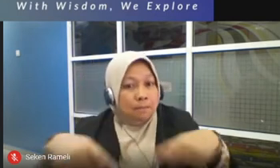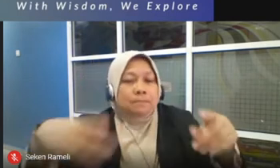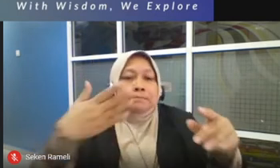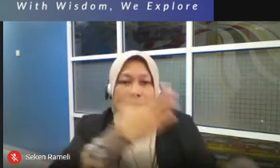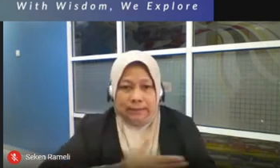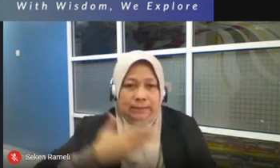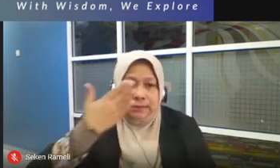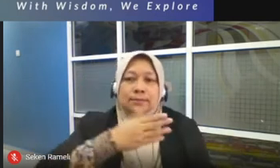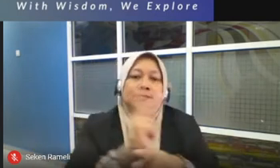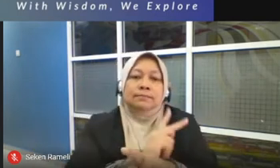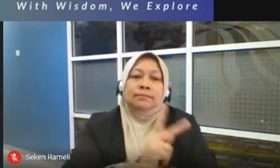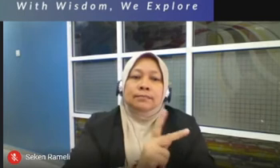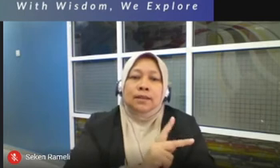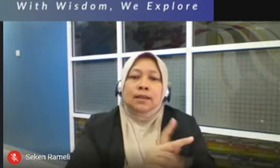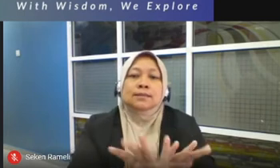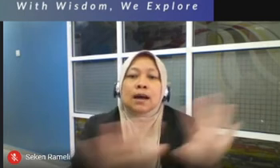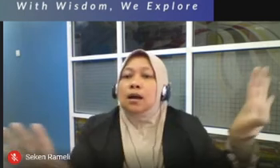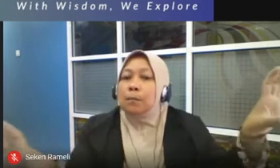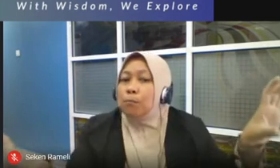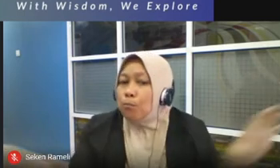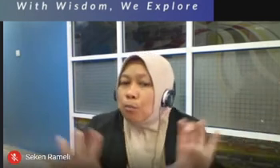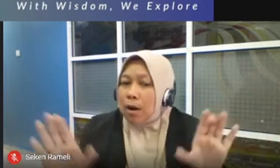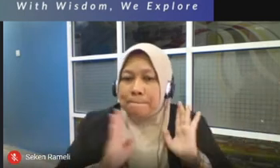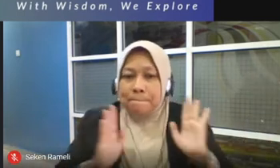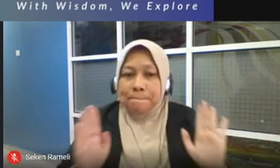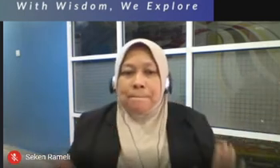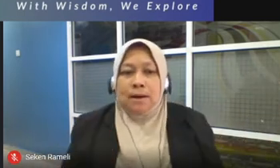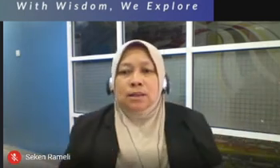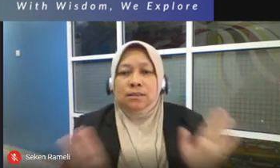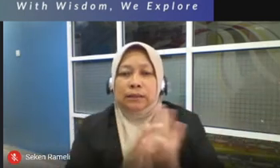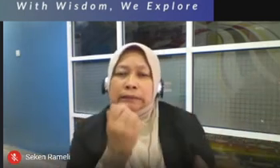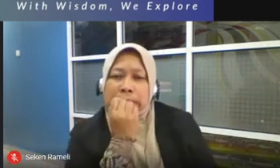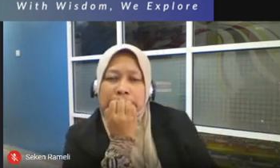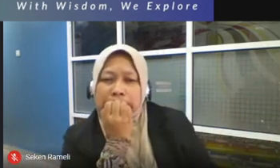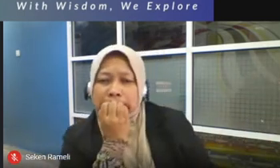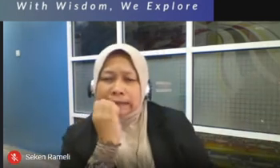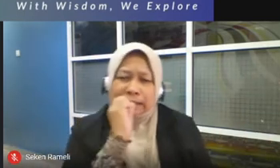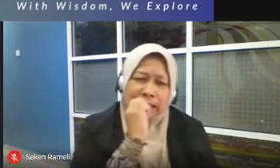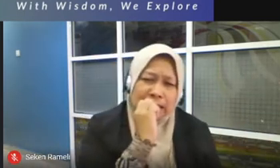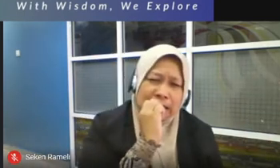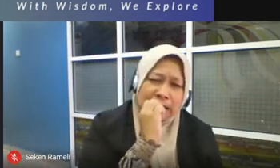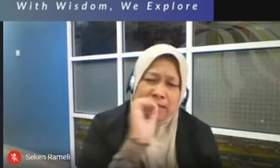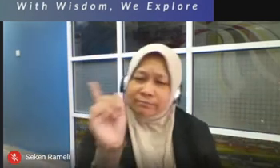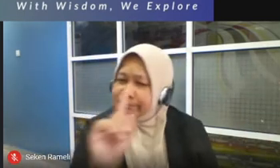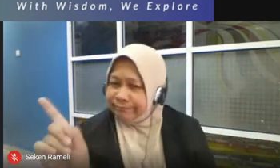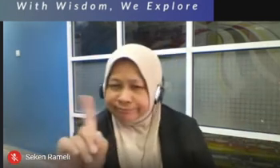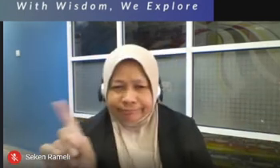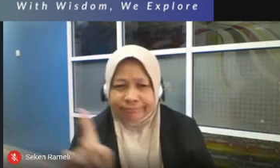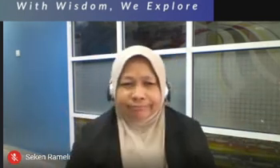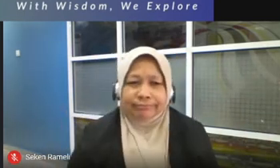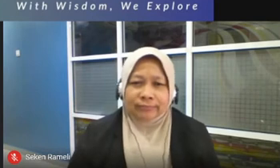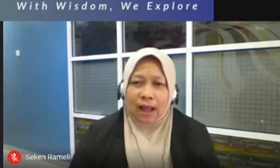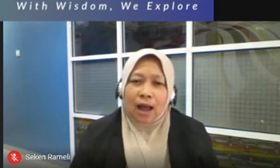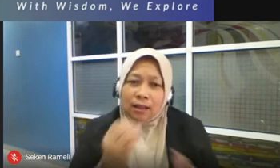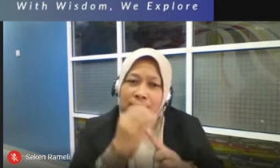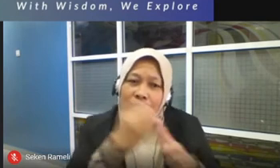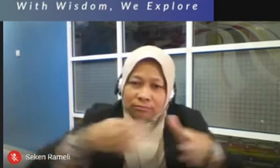Kemudian jangan buat bahasa tubuh badan macam contoh gigit jari, gigit kuku, letak